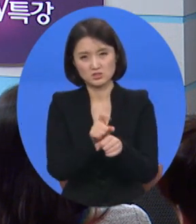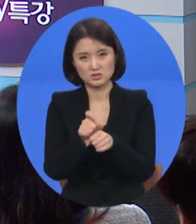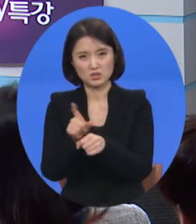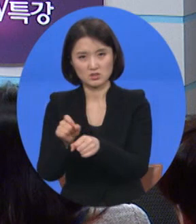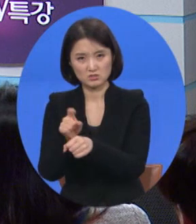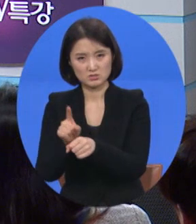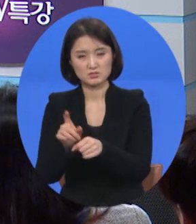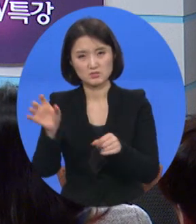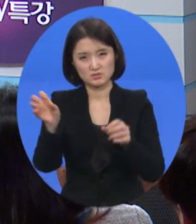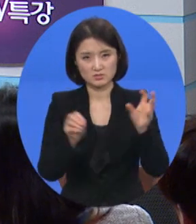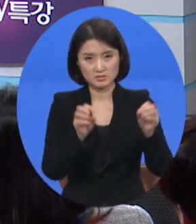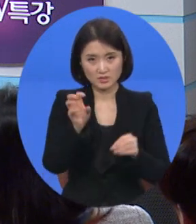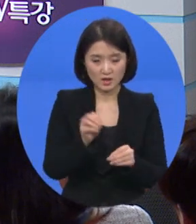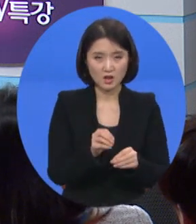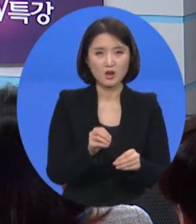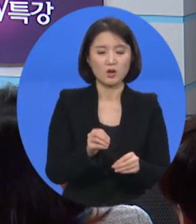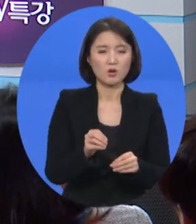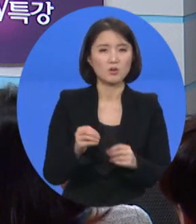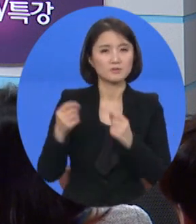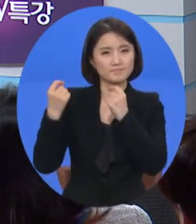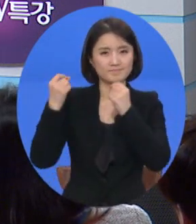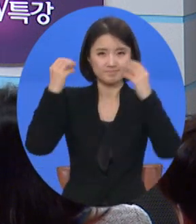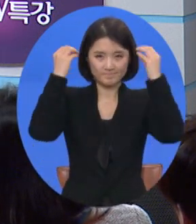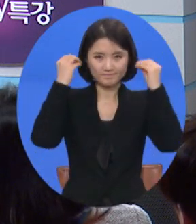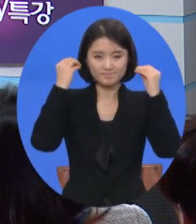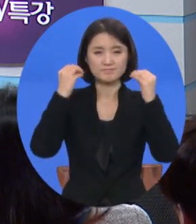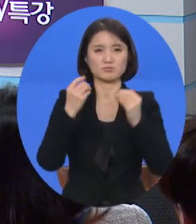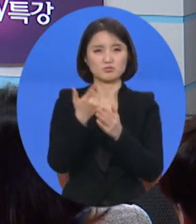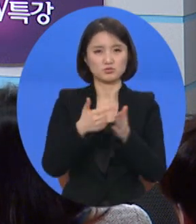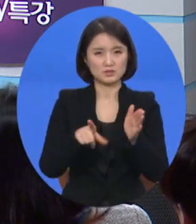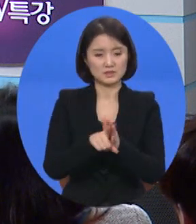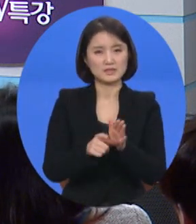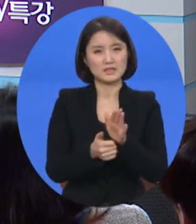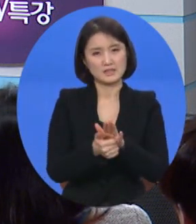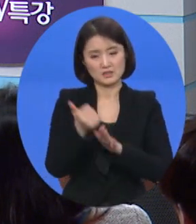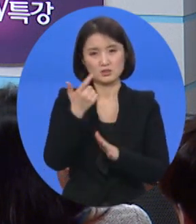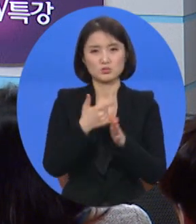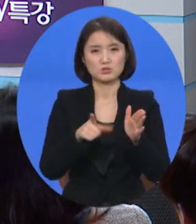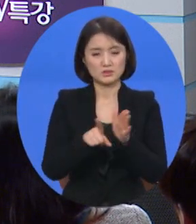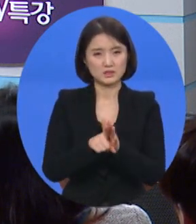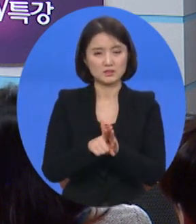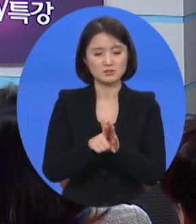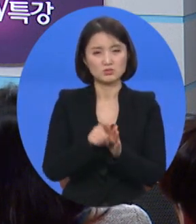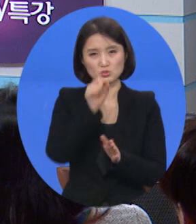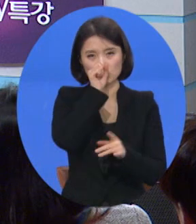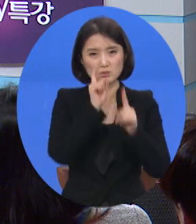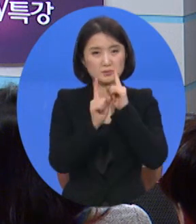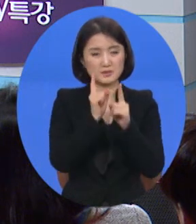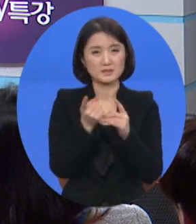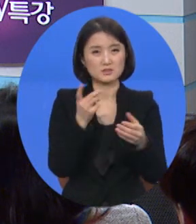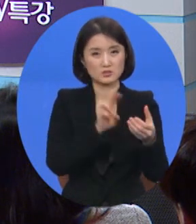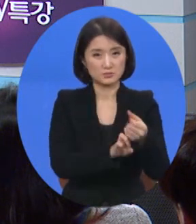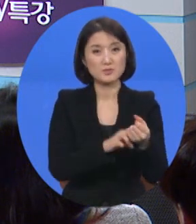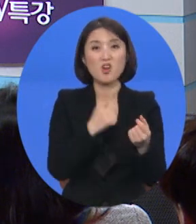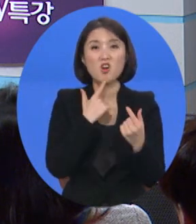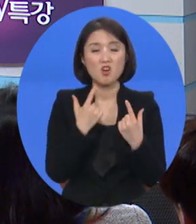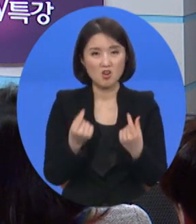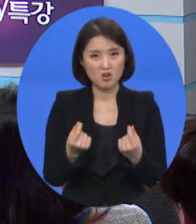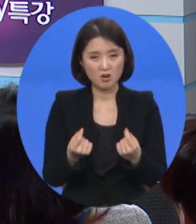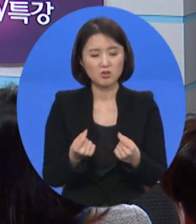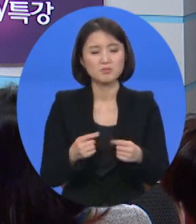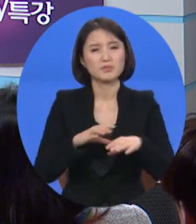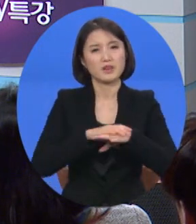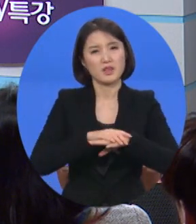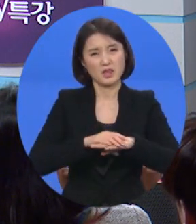어나 가야할 방향을 지시해 주는 그런 것으로 또 해독을 한다거나 그래서 해독의 방식들은 여러가지가